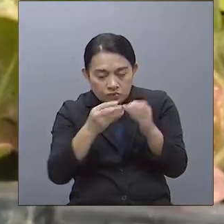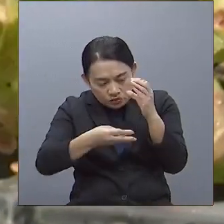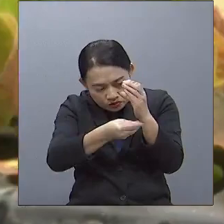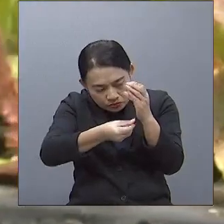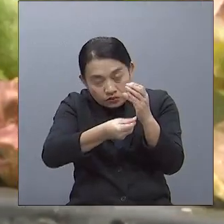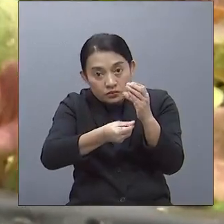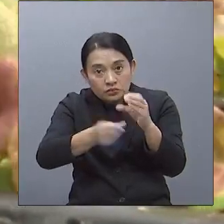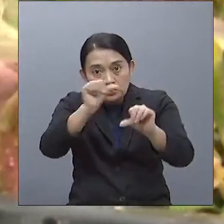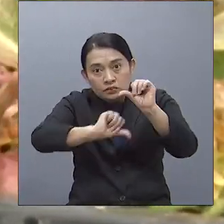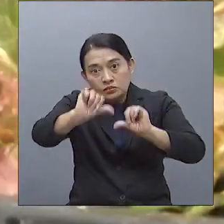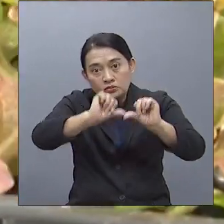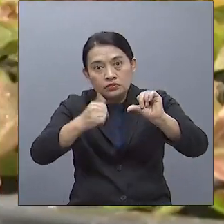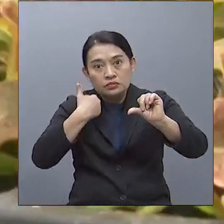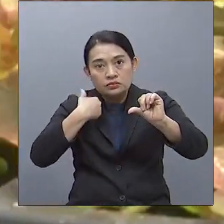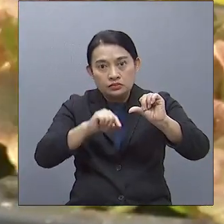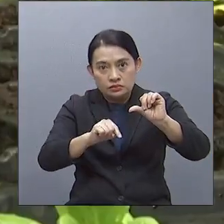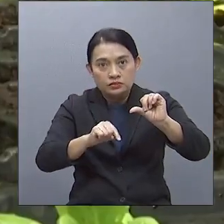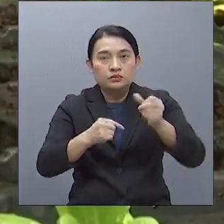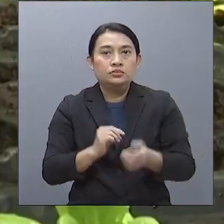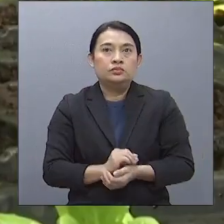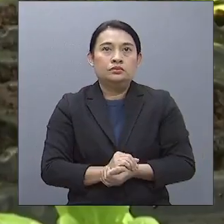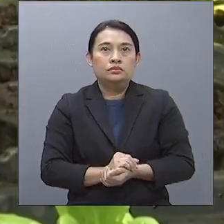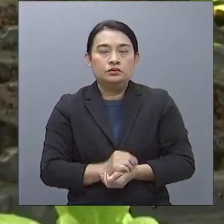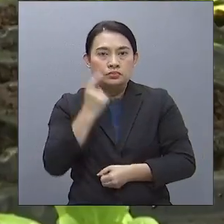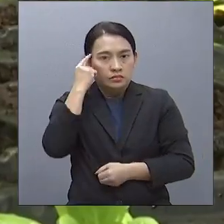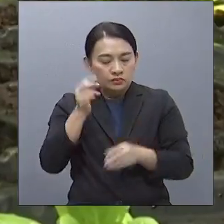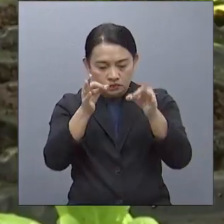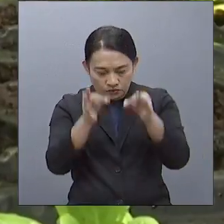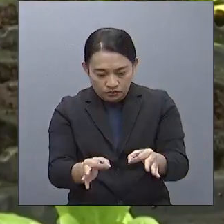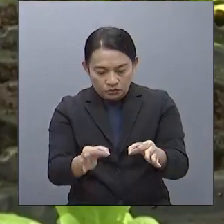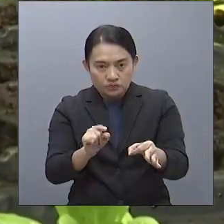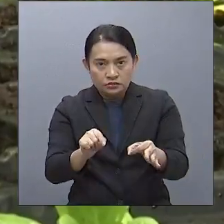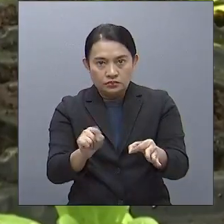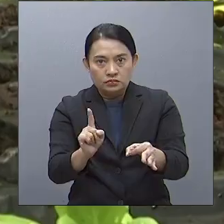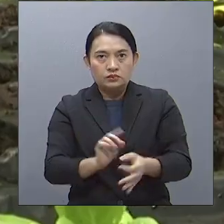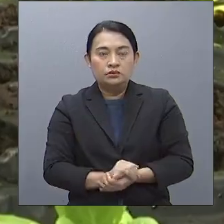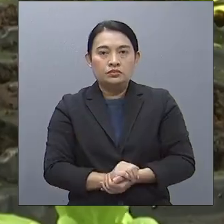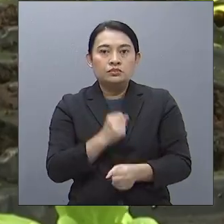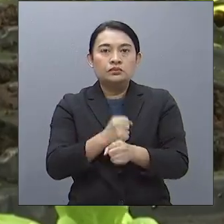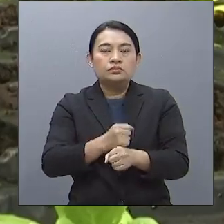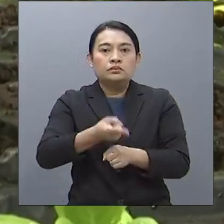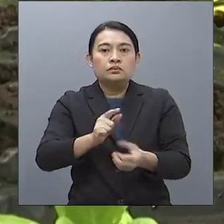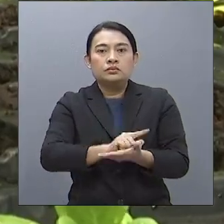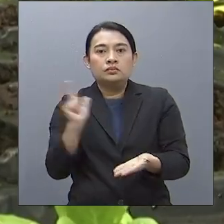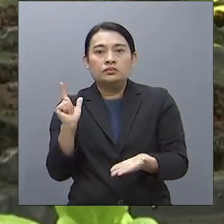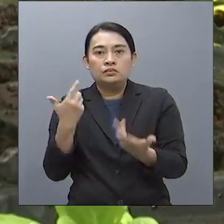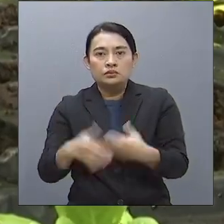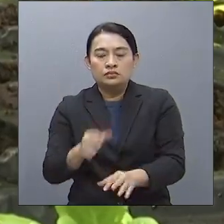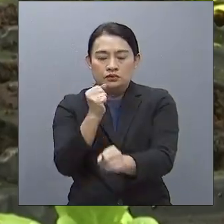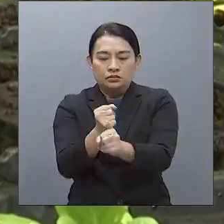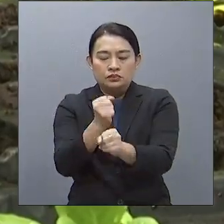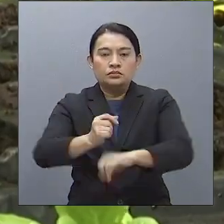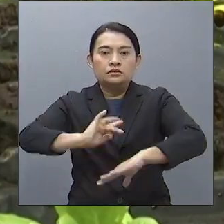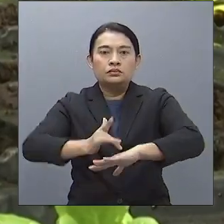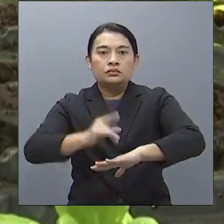ก็ยังเป็นเคมีอยู่นะถึงเป็นปลอดสารก็เหอะเราเลยตัดสินใจที่ออกจากงานประจำแล้วก็ทำเกษตรอินทรีย์แบบจริงจังเลย